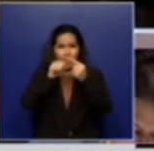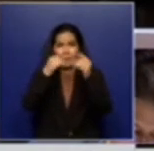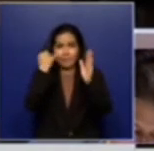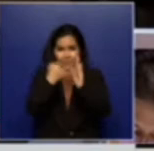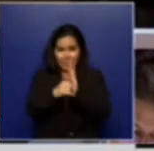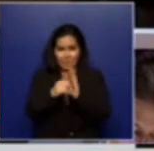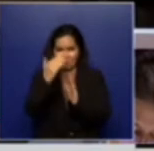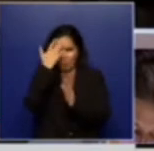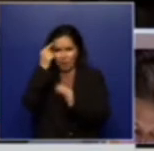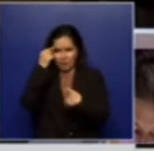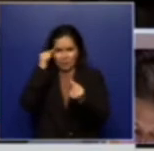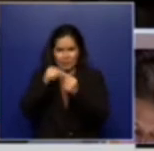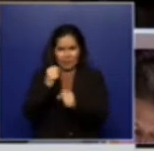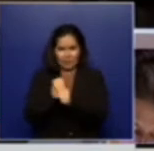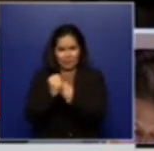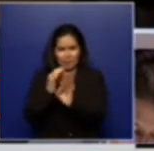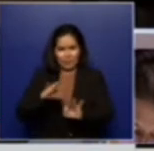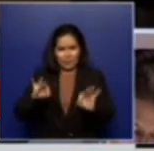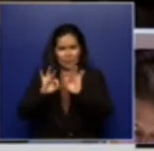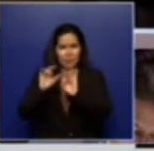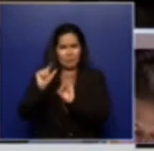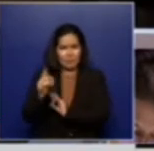ไม่ได้เงินคนทำงานจริงสามไม่แก้ปัญหาเพราะตั้งยุทธศาสตร์ผิดค่ะไม่ได้เอางานเป็นที่ตั้ง4